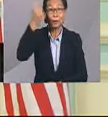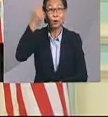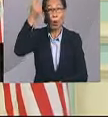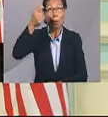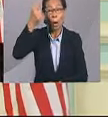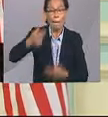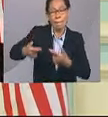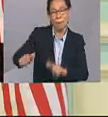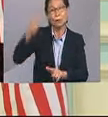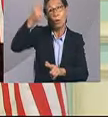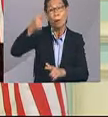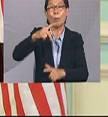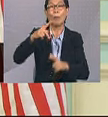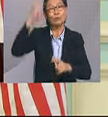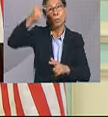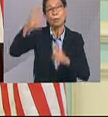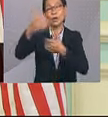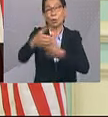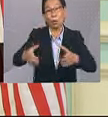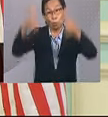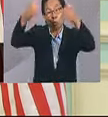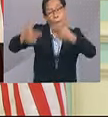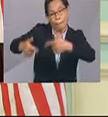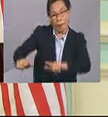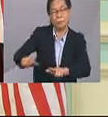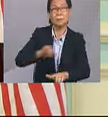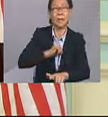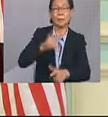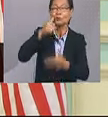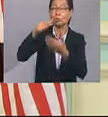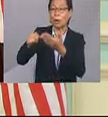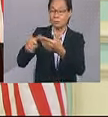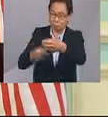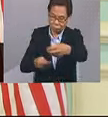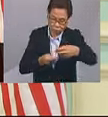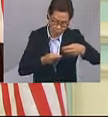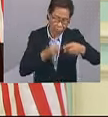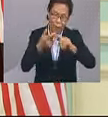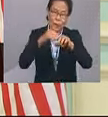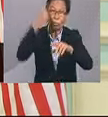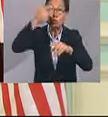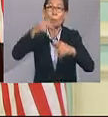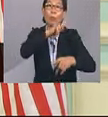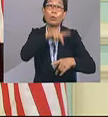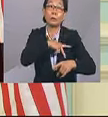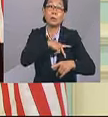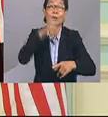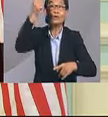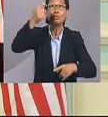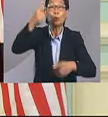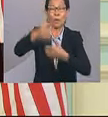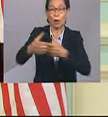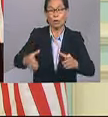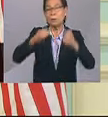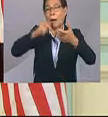Ya. Tuan punya kan, isu tuan punya. Yang saya dapat surat semalam daripada tuan punya. Kerana tuan punya